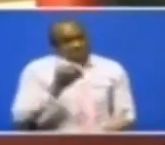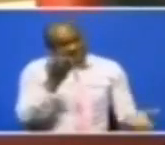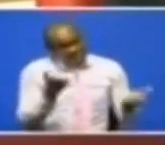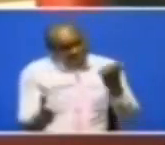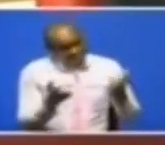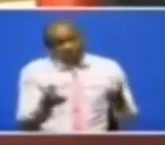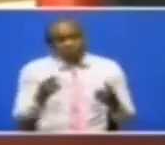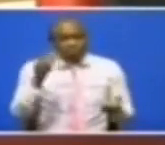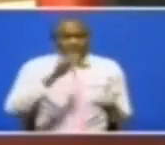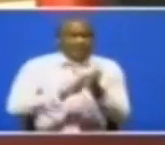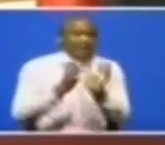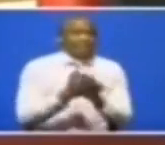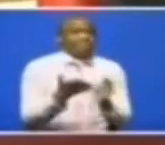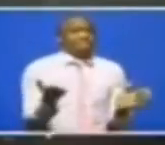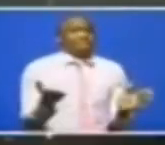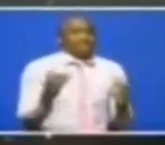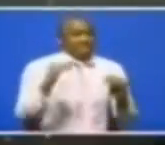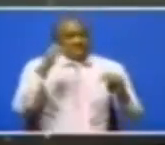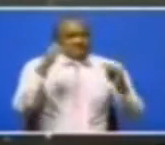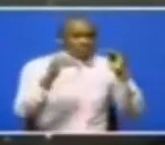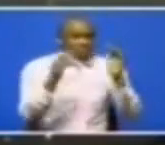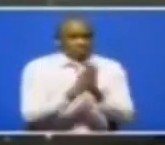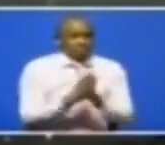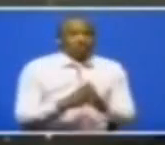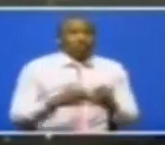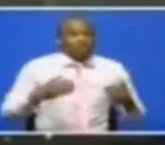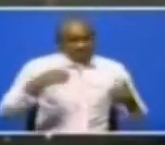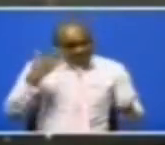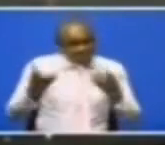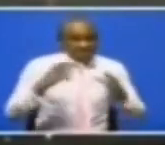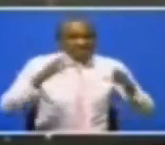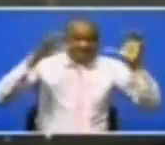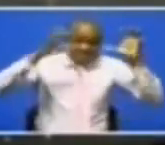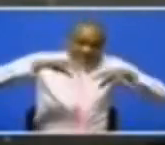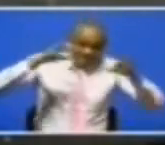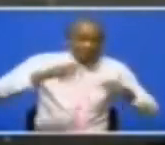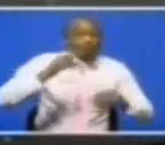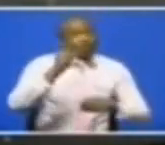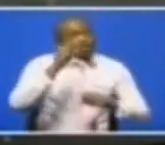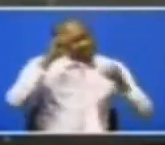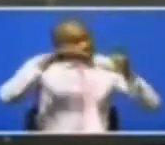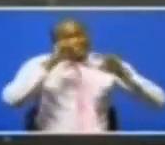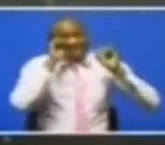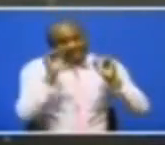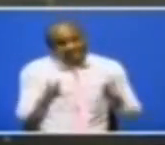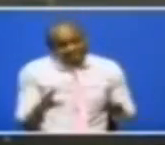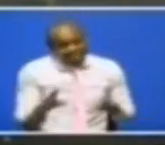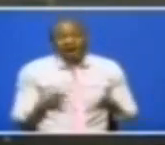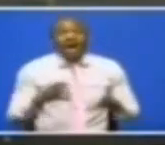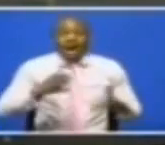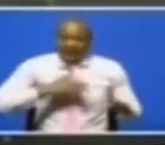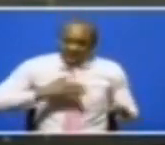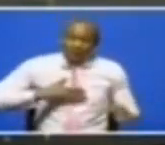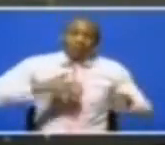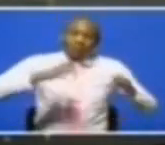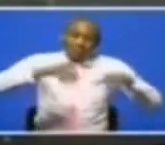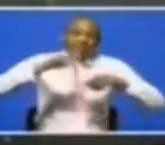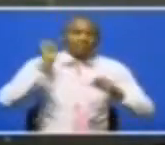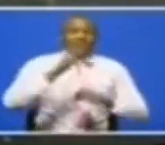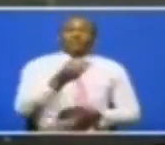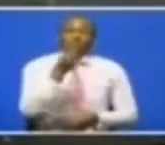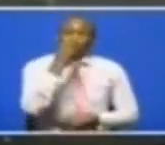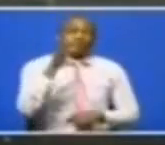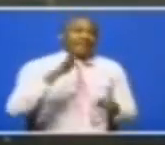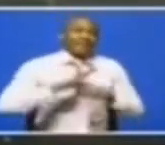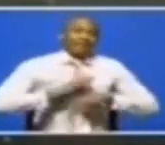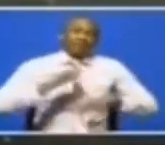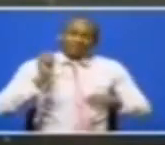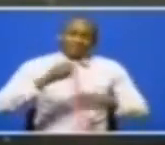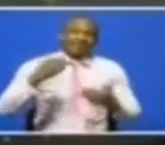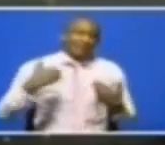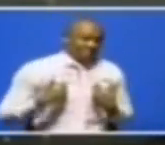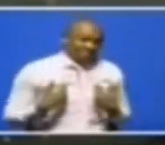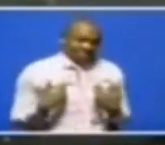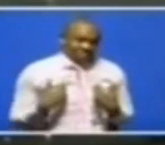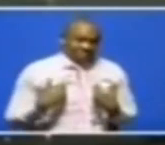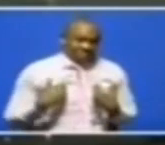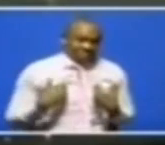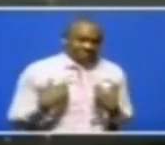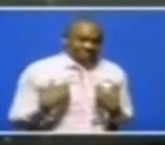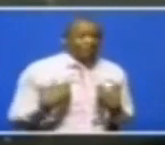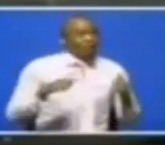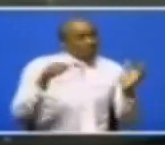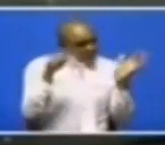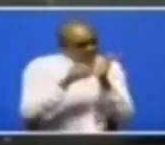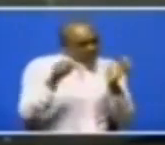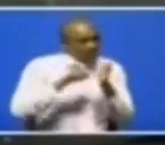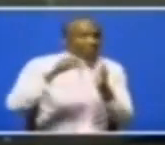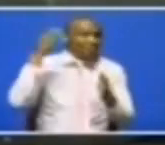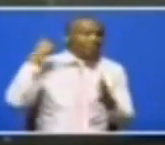katika kiwango ambacho kuwe kutanyesha ama hakutanyesha, mashamba yetu yatatoa chakula cha kutosha. Naam.